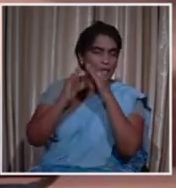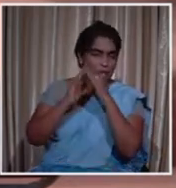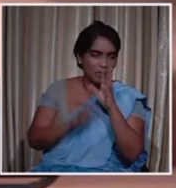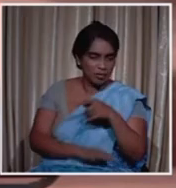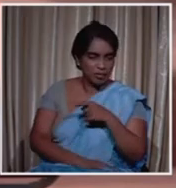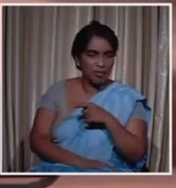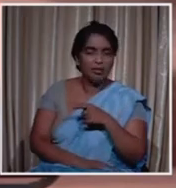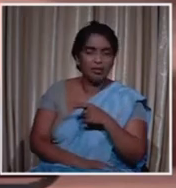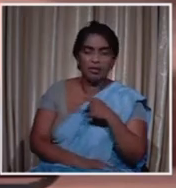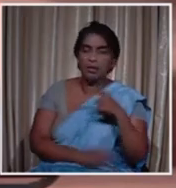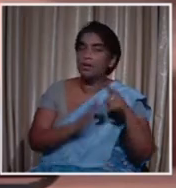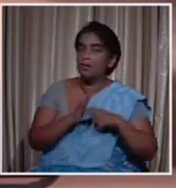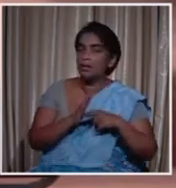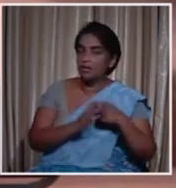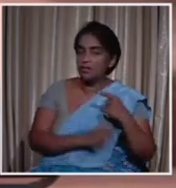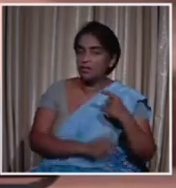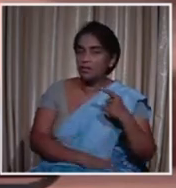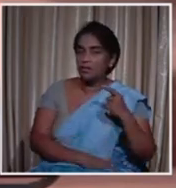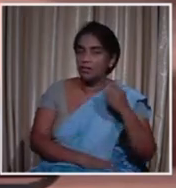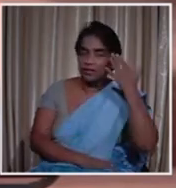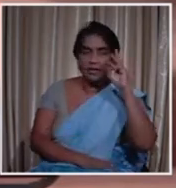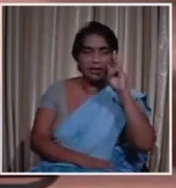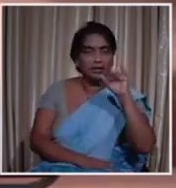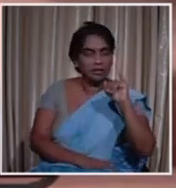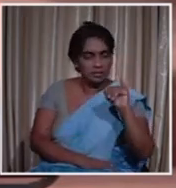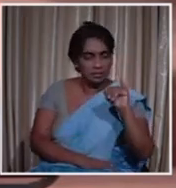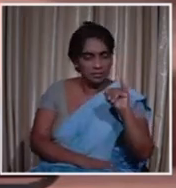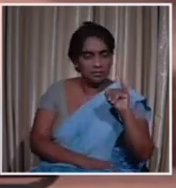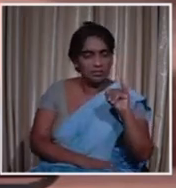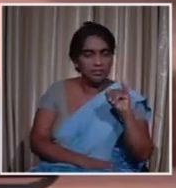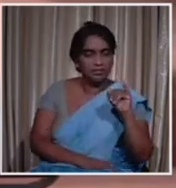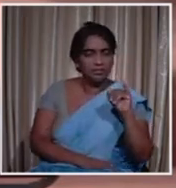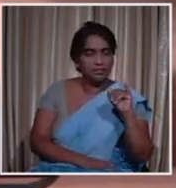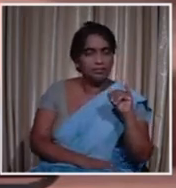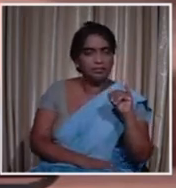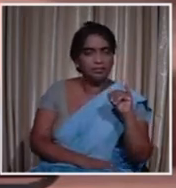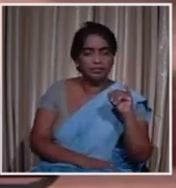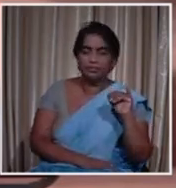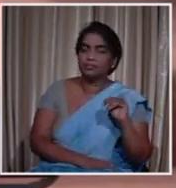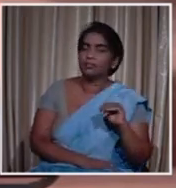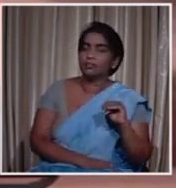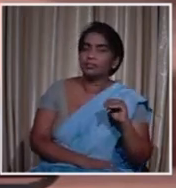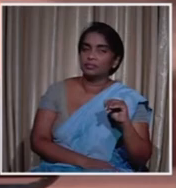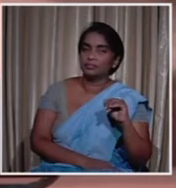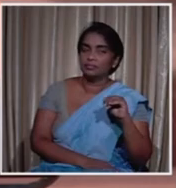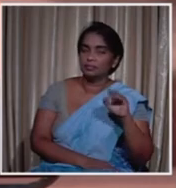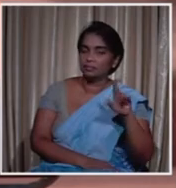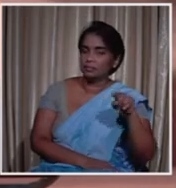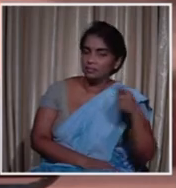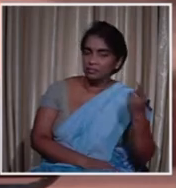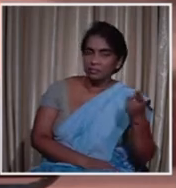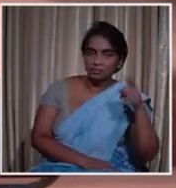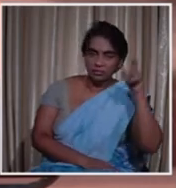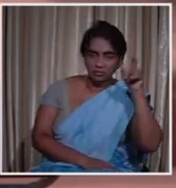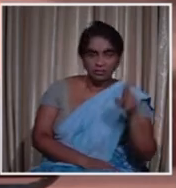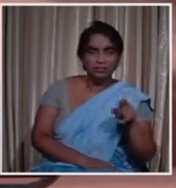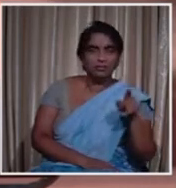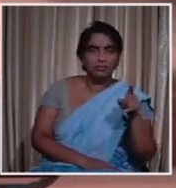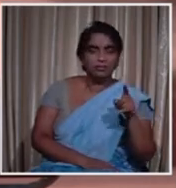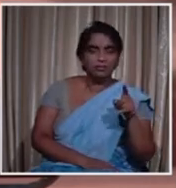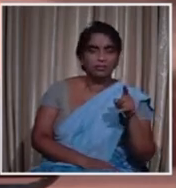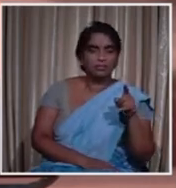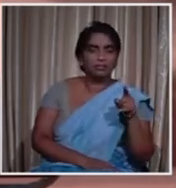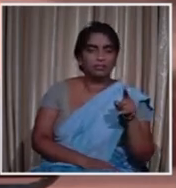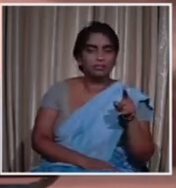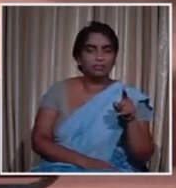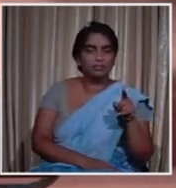ஜெகதீஷ் நடராசா 36 உடையார்கட்டு வடக்கு முல்லைத்தீவைச் சேர்ந்தவர், திரு மலையாண்டி கினோகரன் சுண்டிக்குளம் வீதி